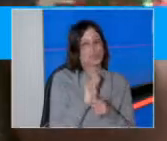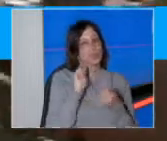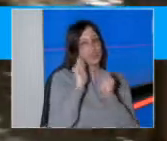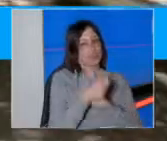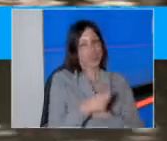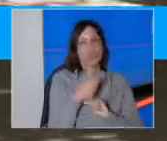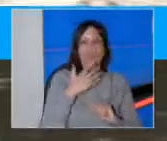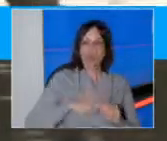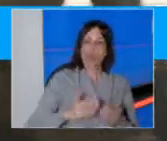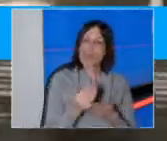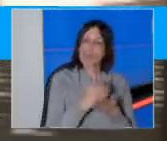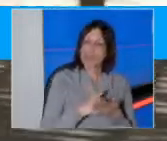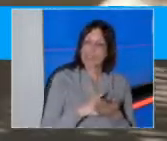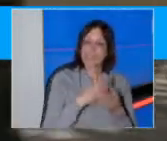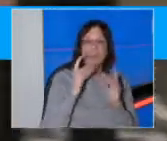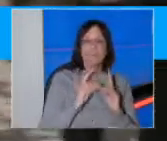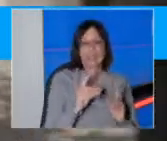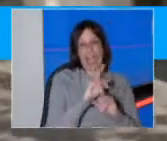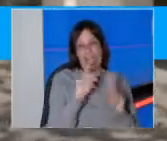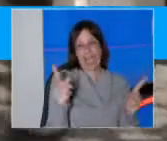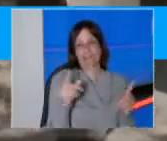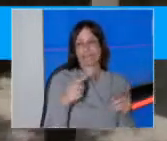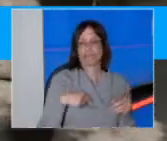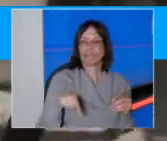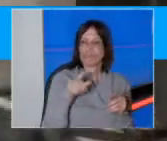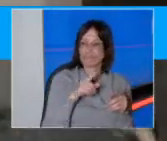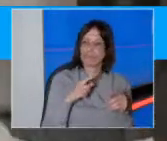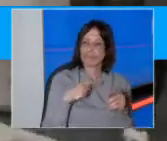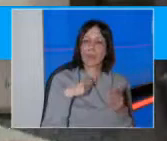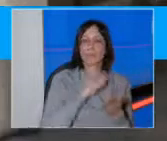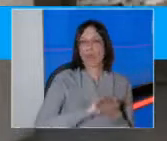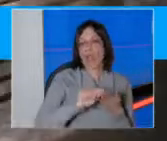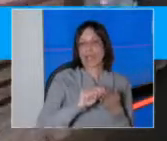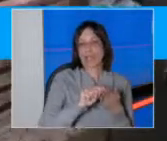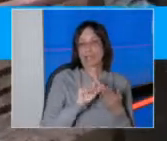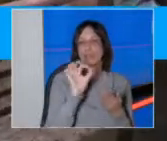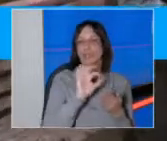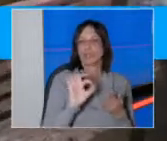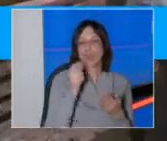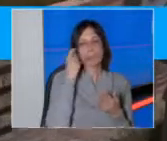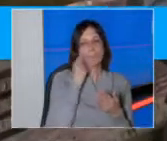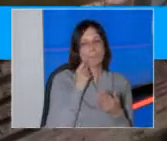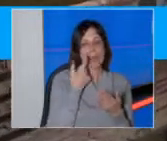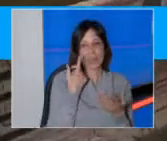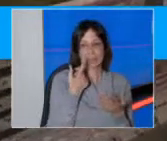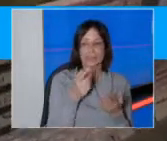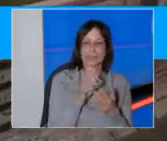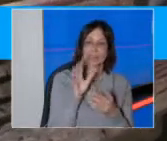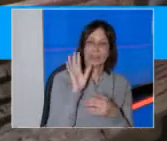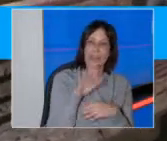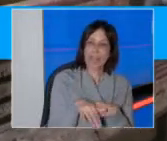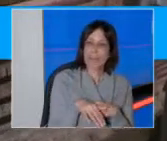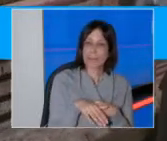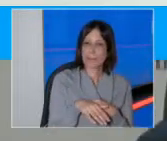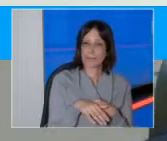ורוצות להתפרנס בדרך אחרת, אז אנחנו מוחקים את המרשם הפלילי שלהם, גם במאוד